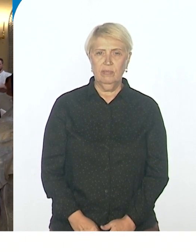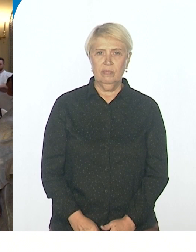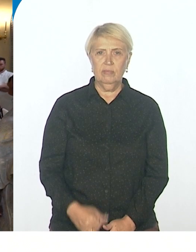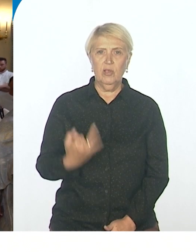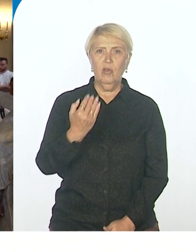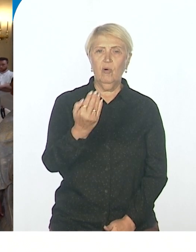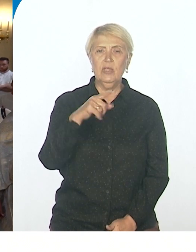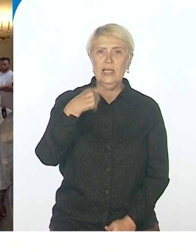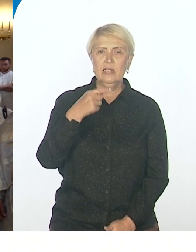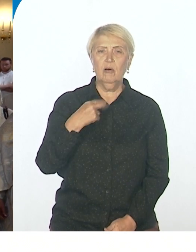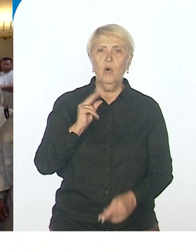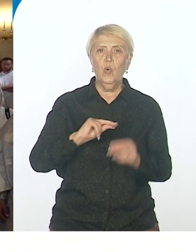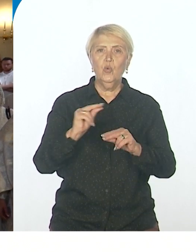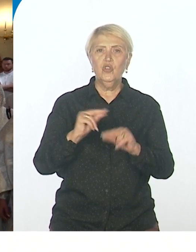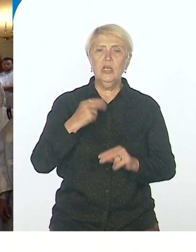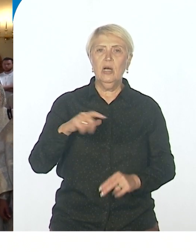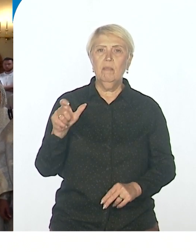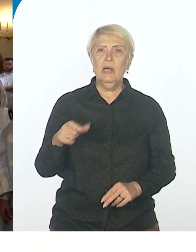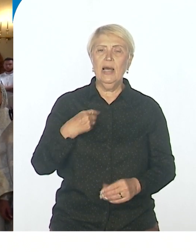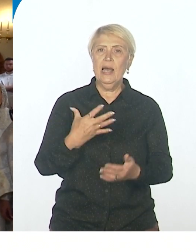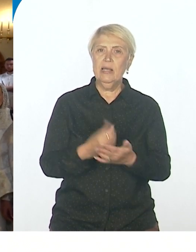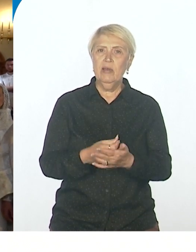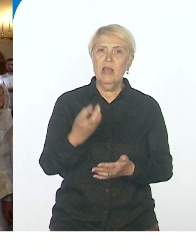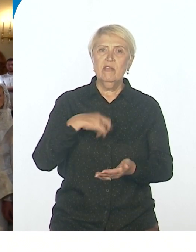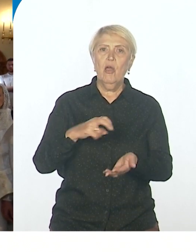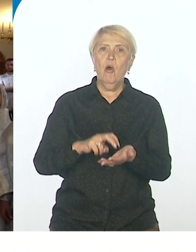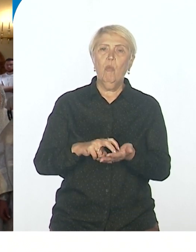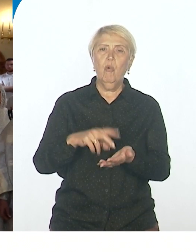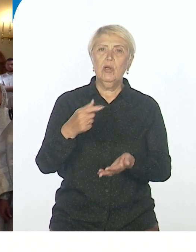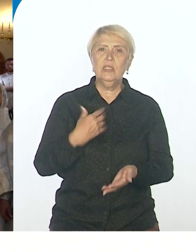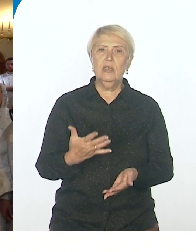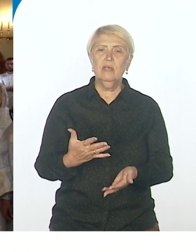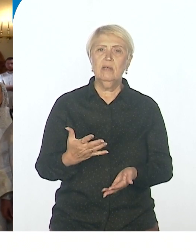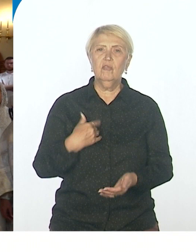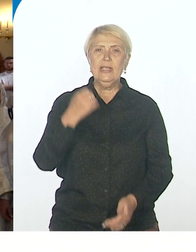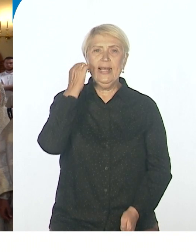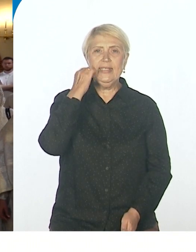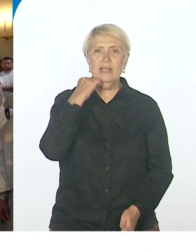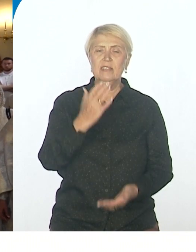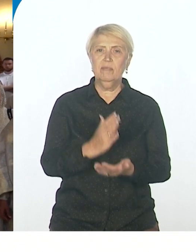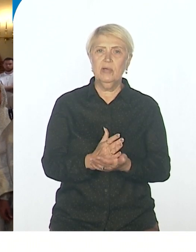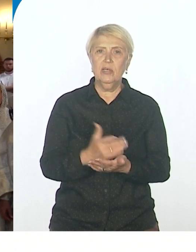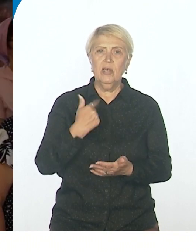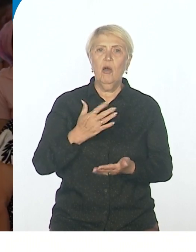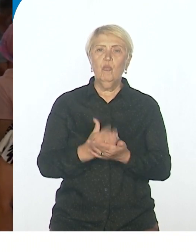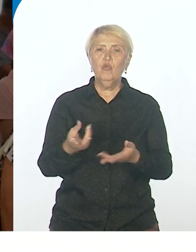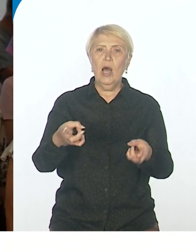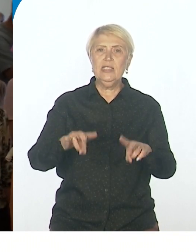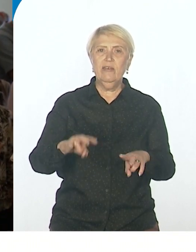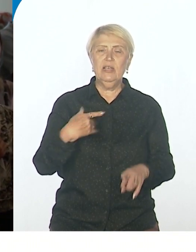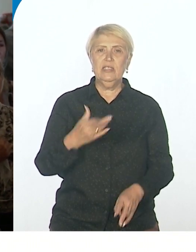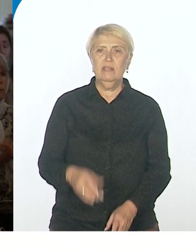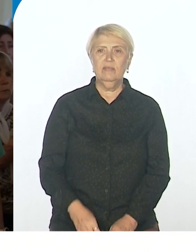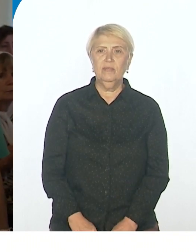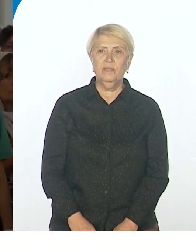он сказал ученикам своим: «Не бойтесь, малое стадо се остаюсь с вами от сели и до века». И